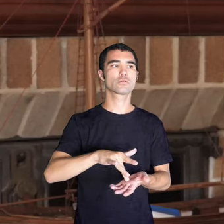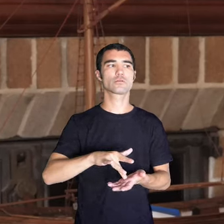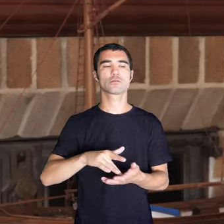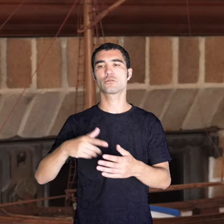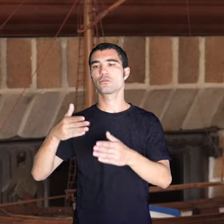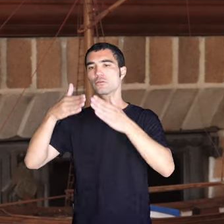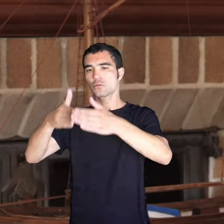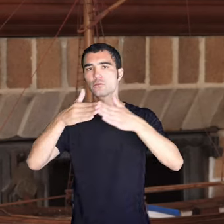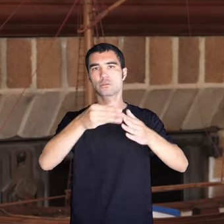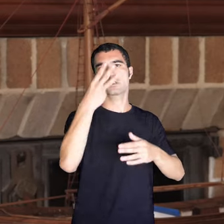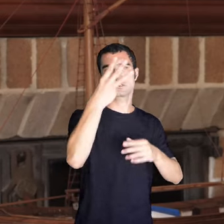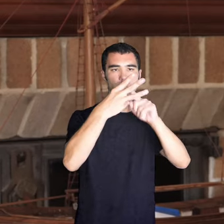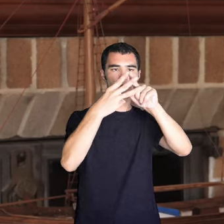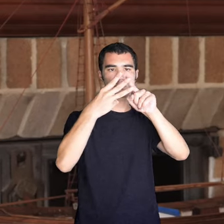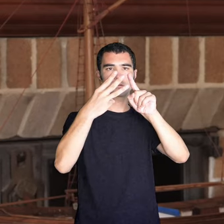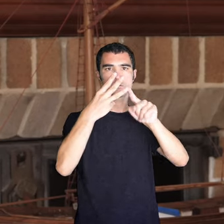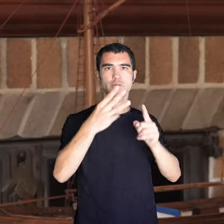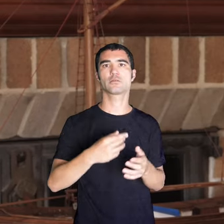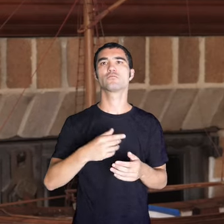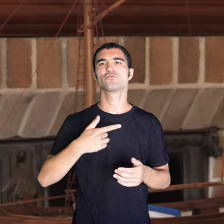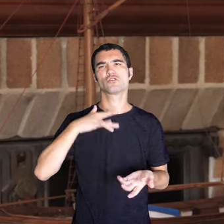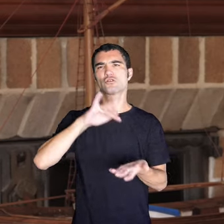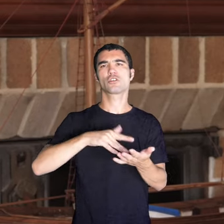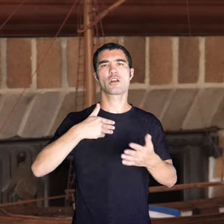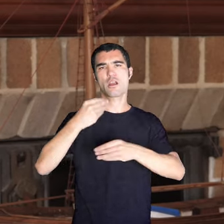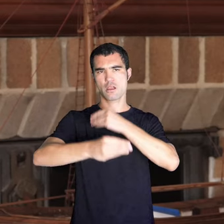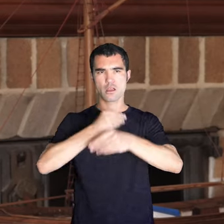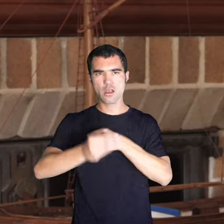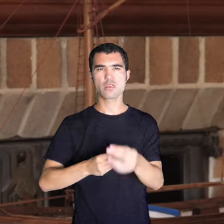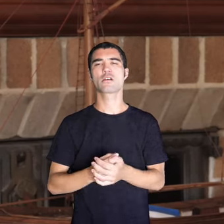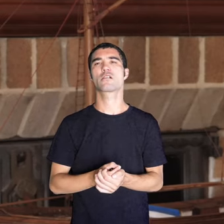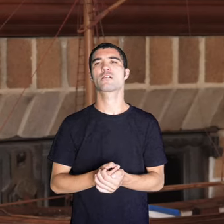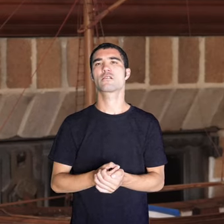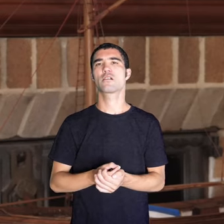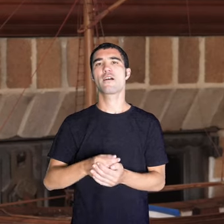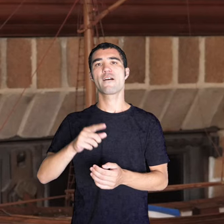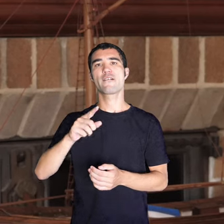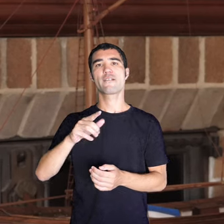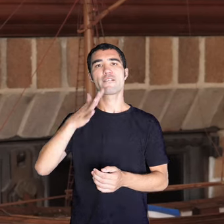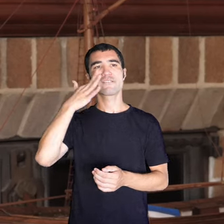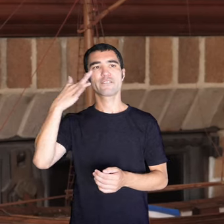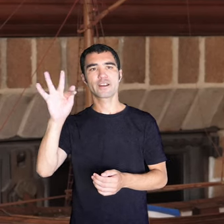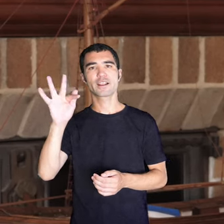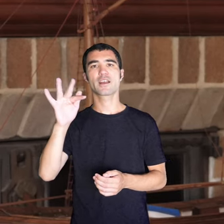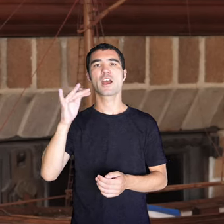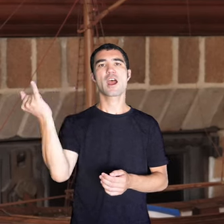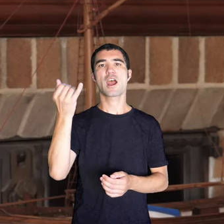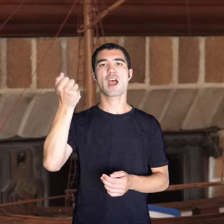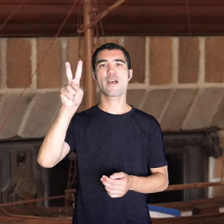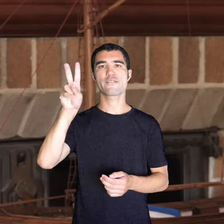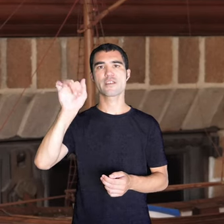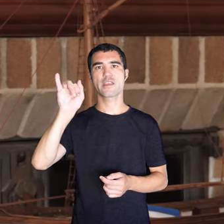d'una sèrie de tres barcos que varen arribar a fer, que va ser el Francesc Xavier,